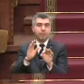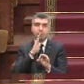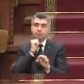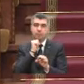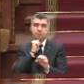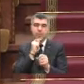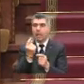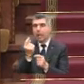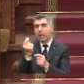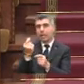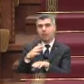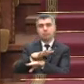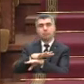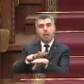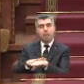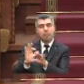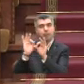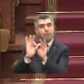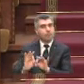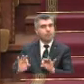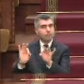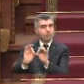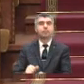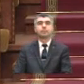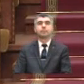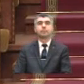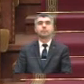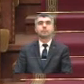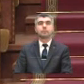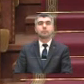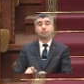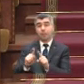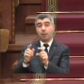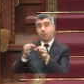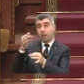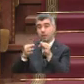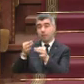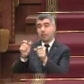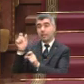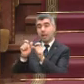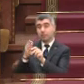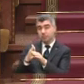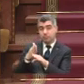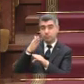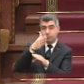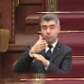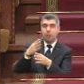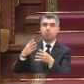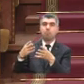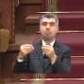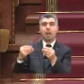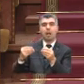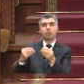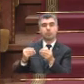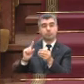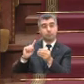في المغرب تغيب فيها هاد المحاكم. دونك تيضطروا المواطنين يمشيوا لمراكش بالنسبه